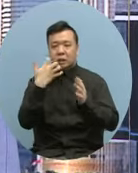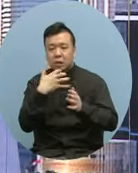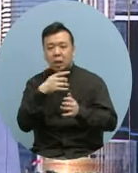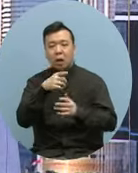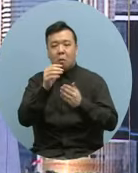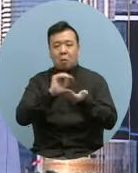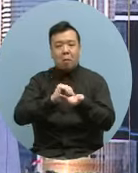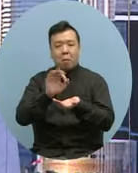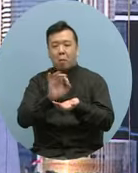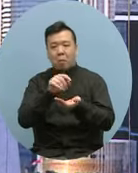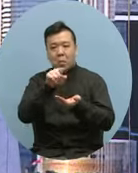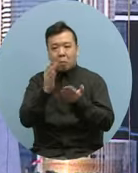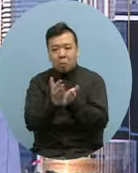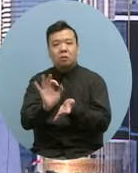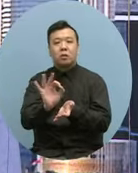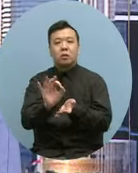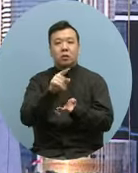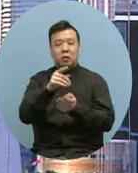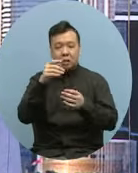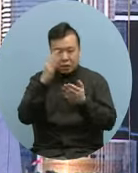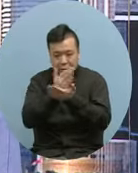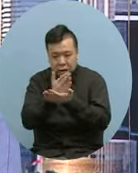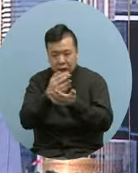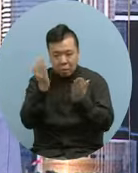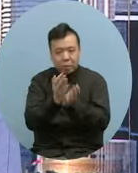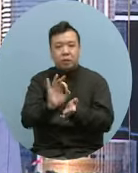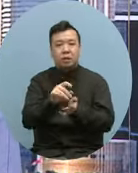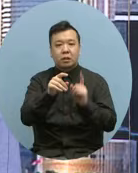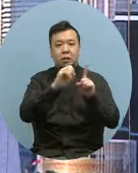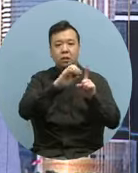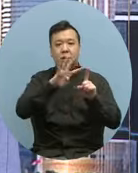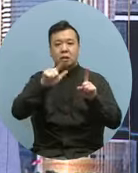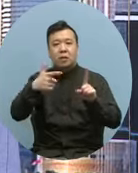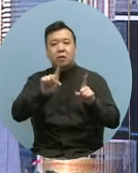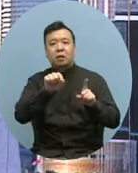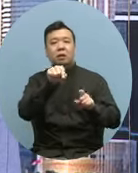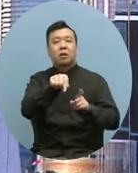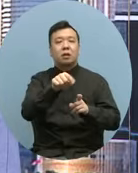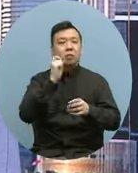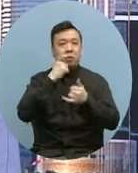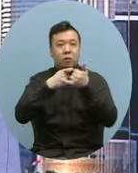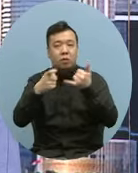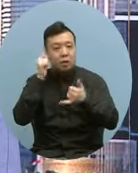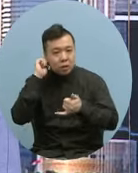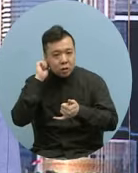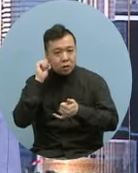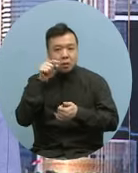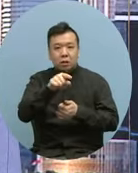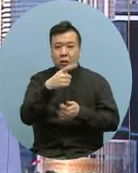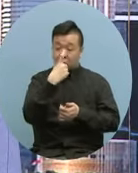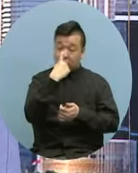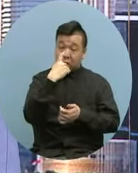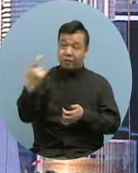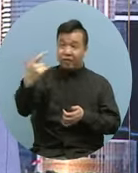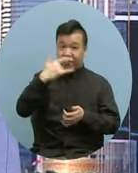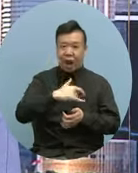咁都應該係測試係陰性嘅。咁1048咧就係一位69歲嘅女士啦，咁佢係由